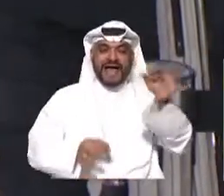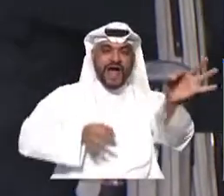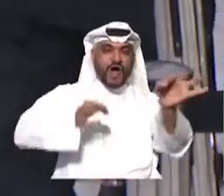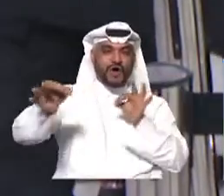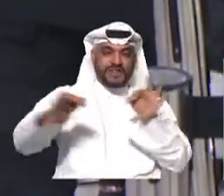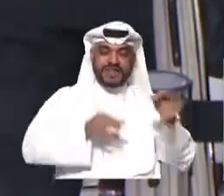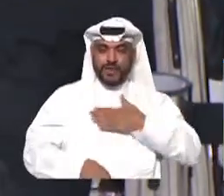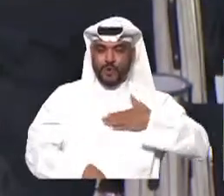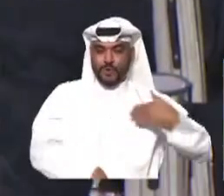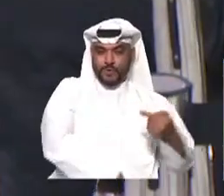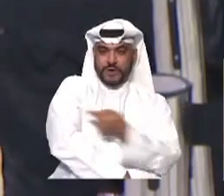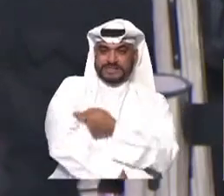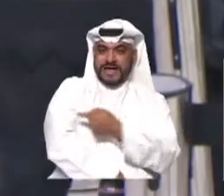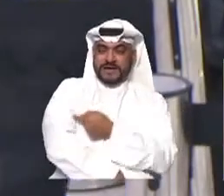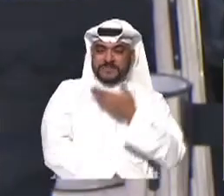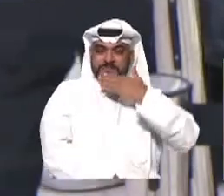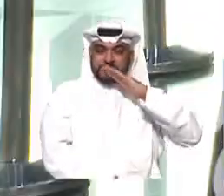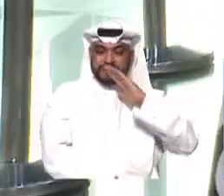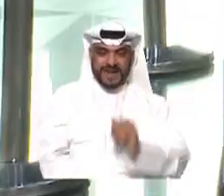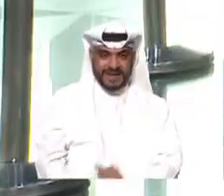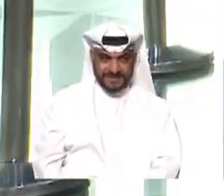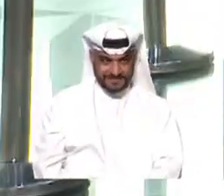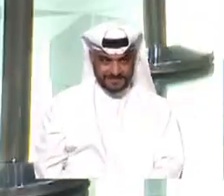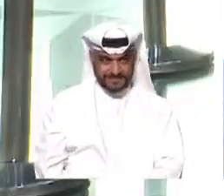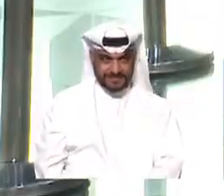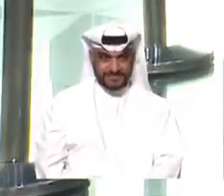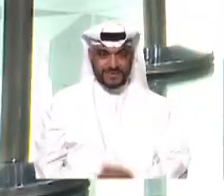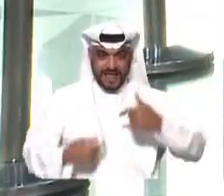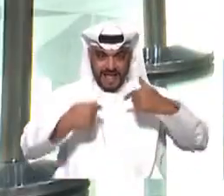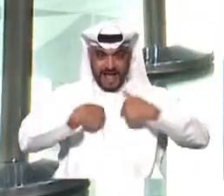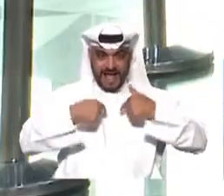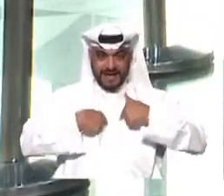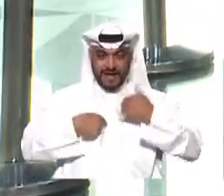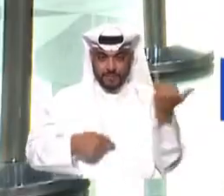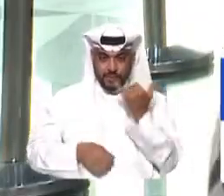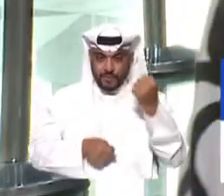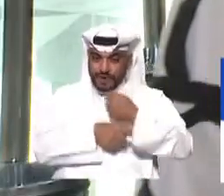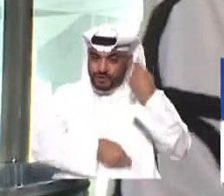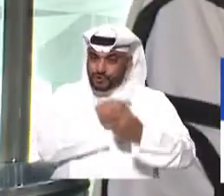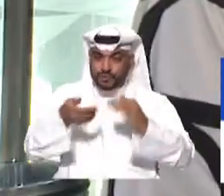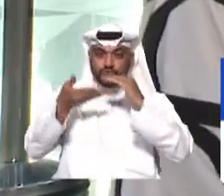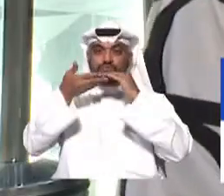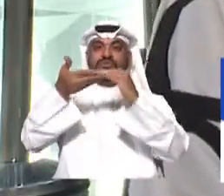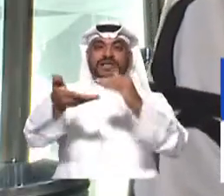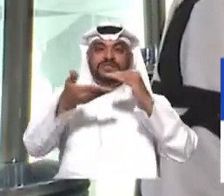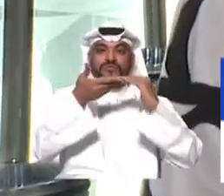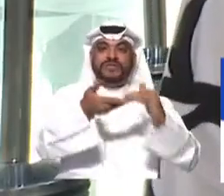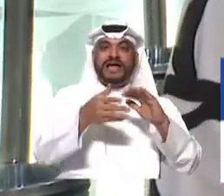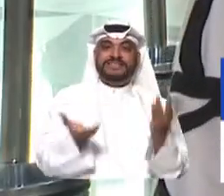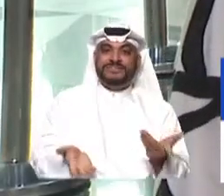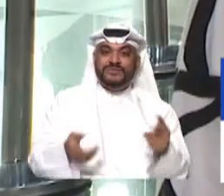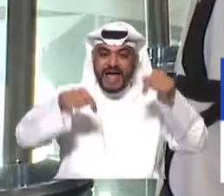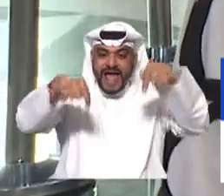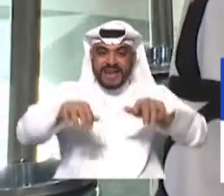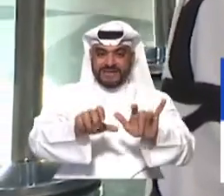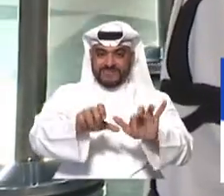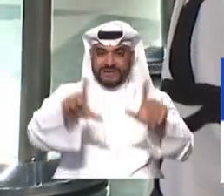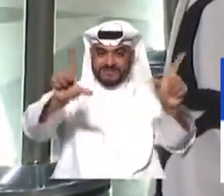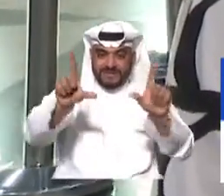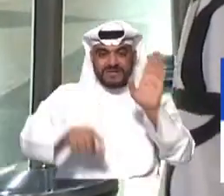الصحة في التصدي للوباء. طبعا احنا دورنا الأساسي هو دعم فني للأجهزة والأنظمة اللي شغالة هنا